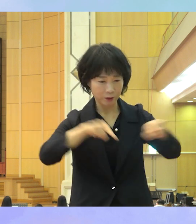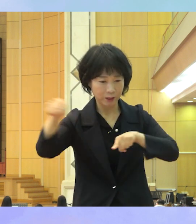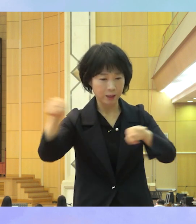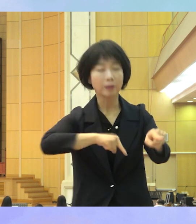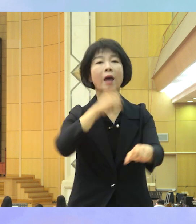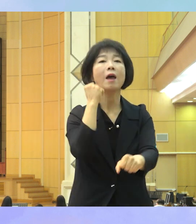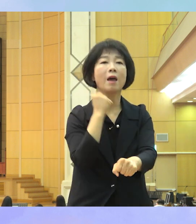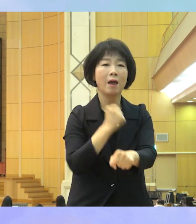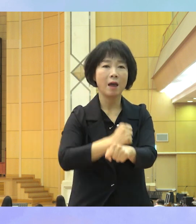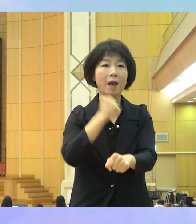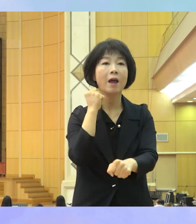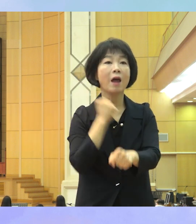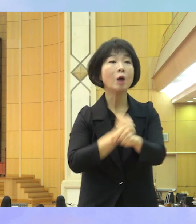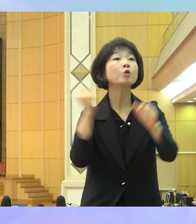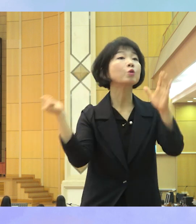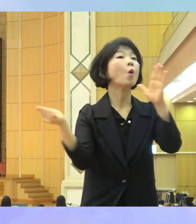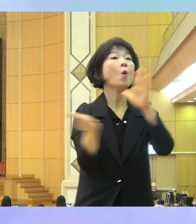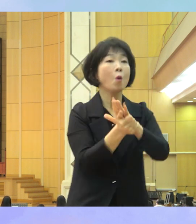통치하시네.